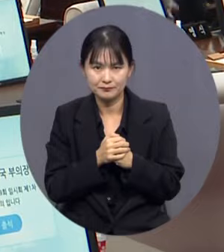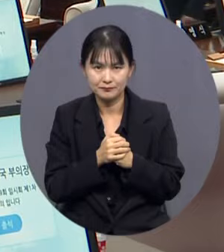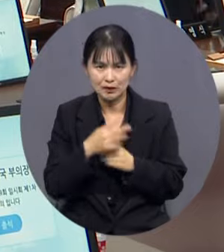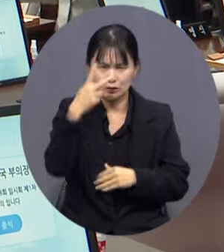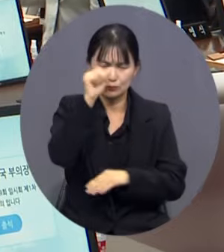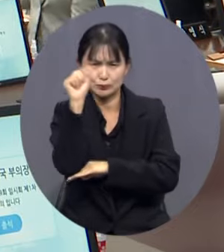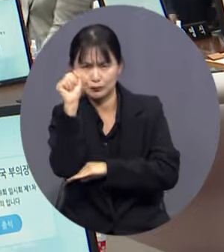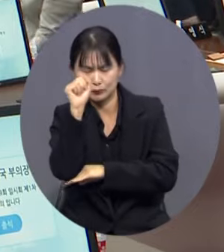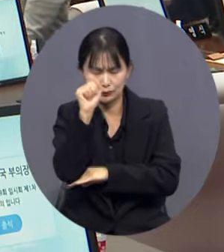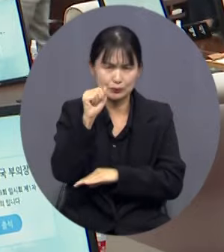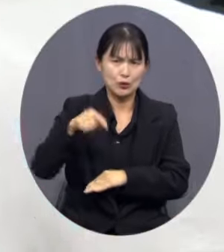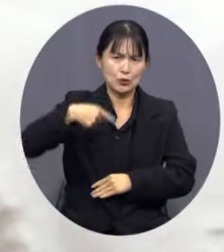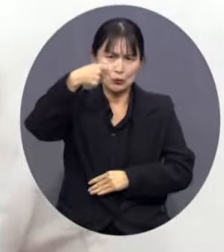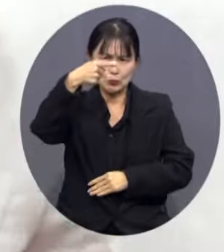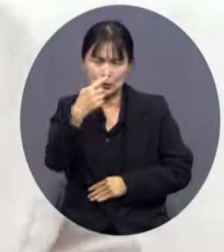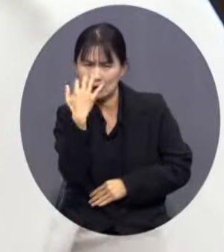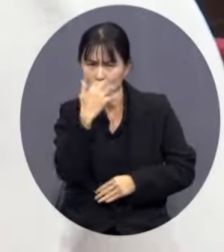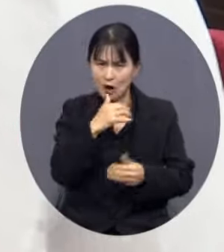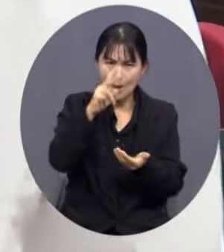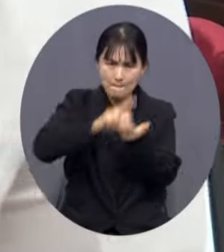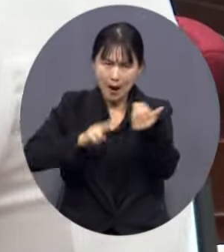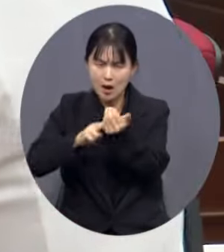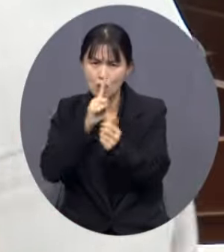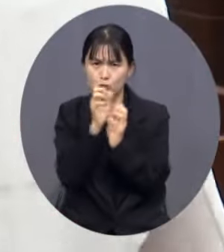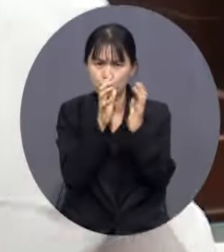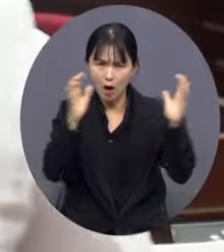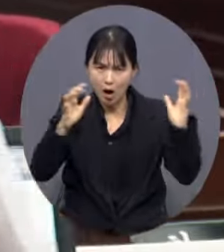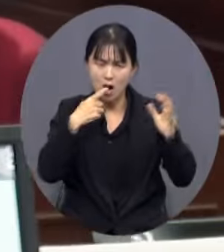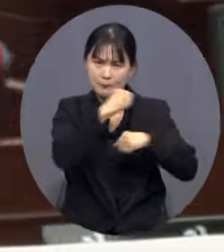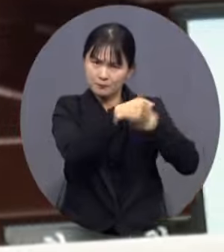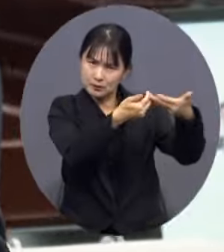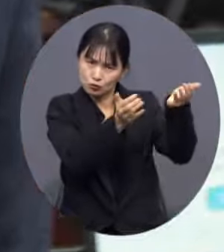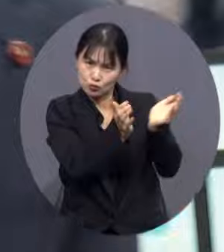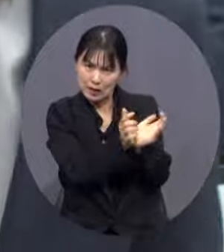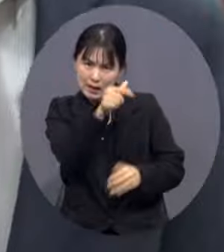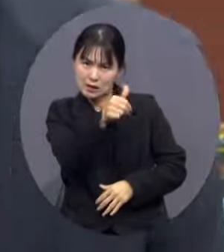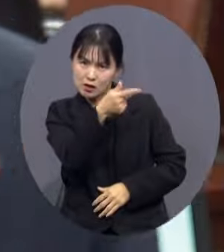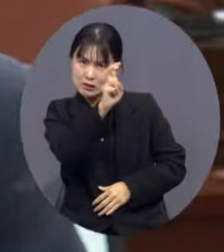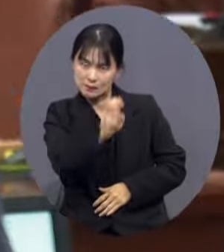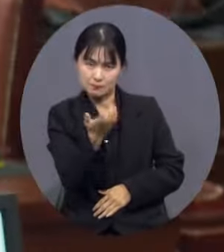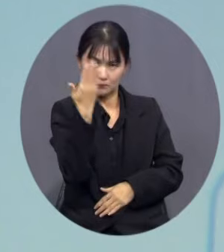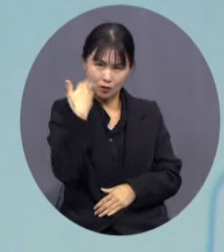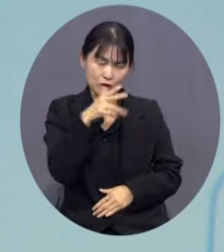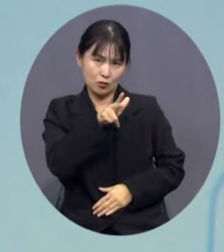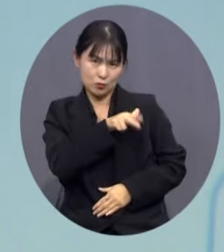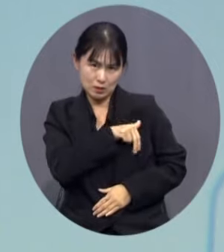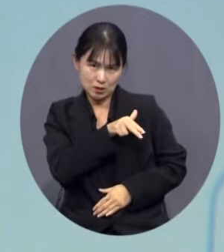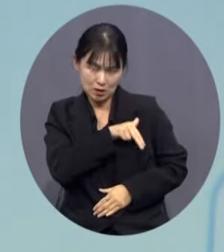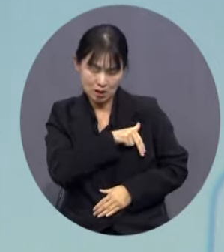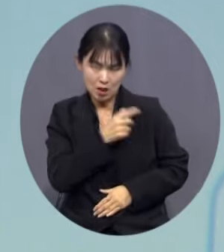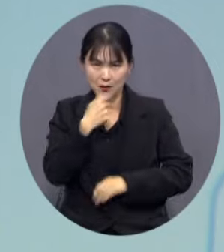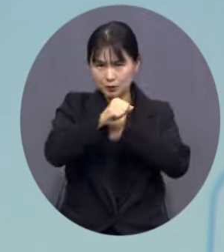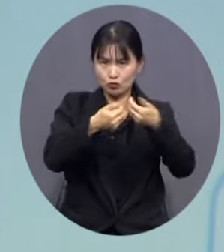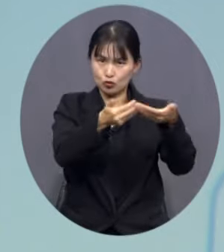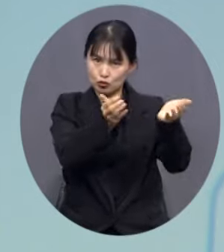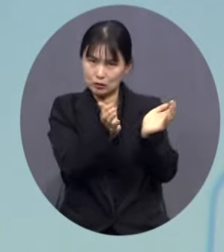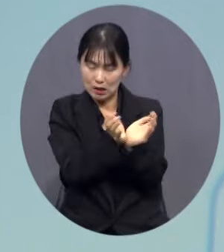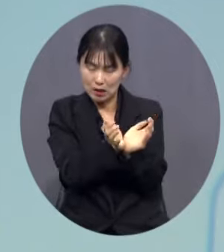음주운전에 이어 성매매 의혹으로 논란을 불러일으킨 더불어민주당 강경음 전 도의원. 민주당